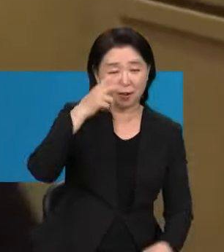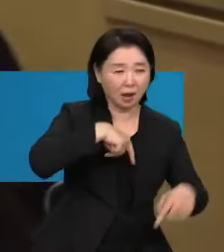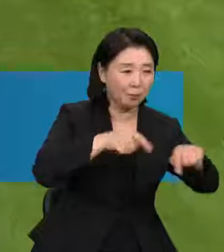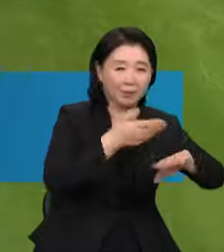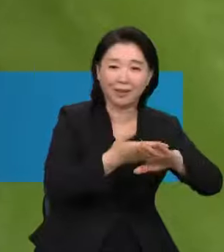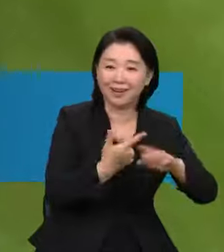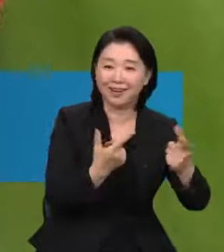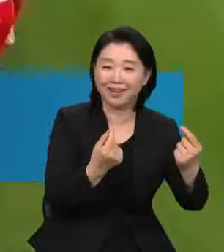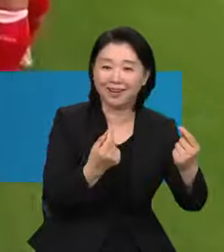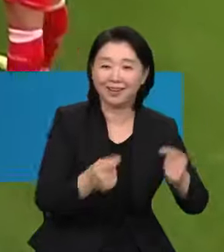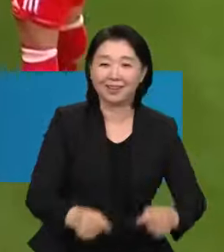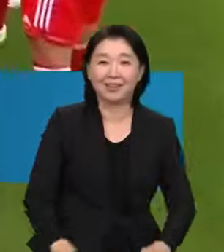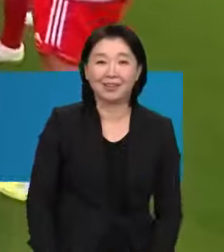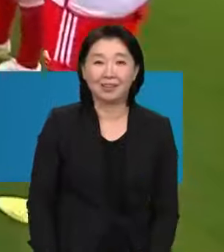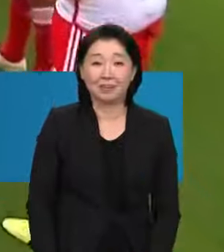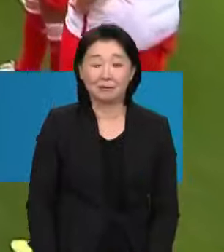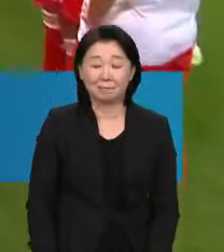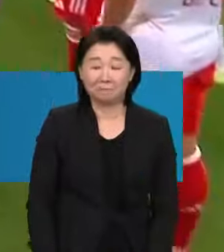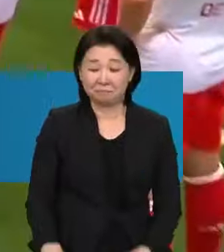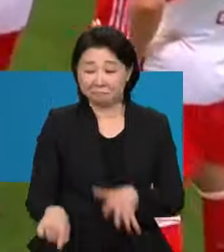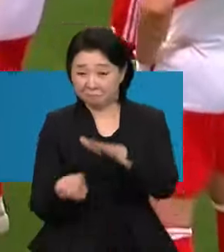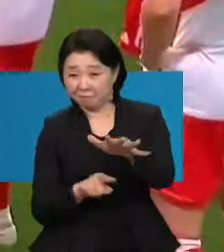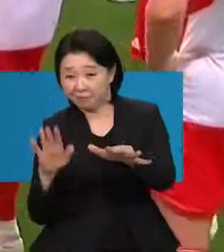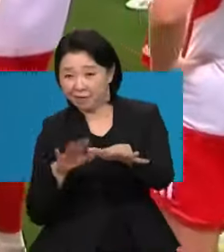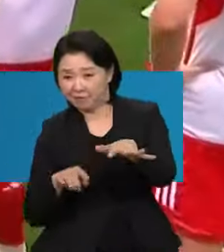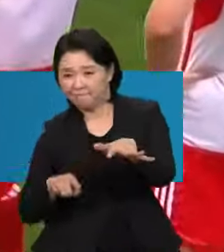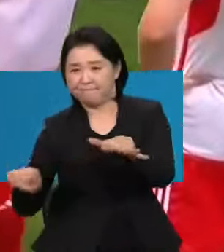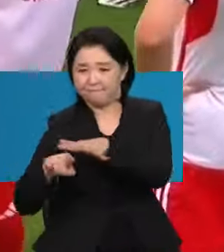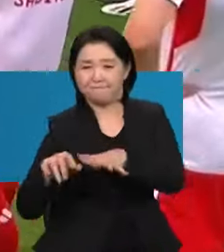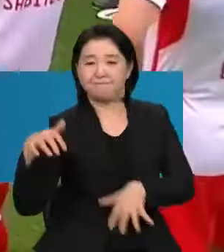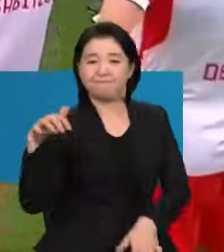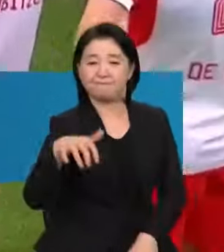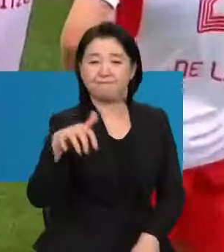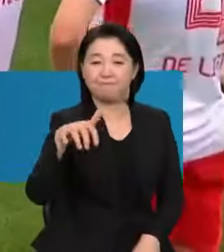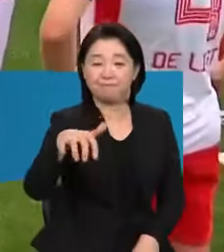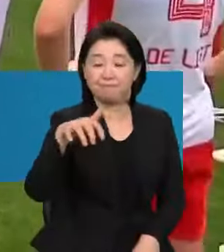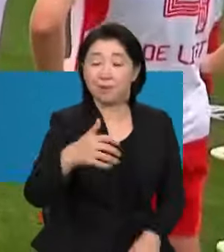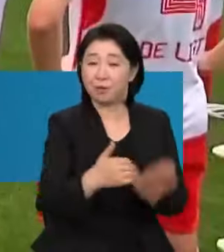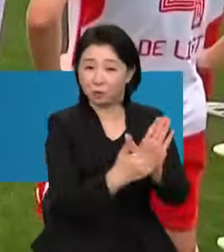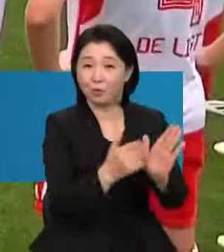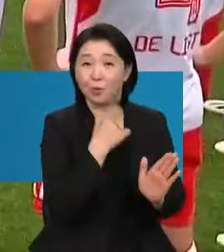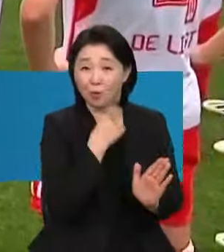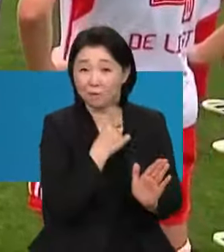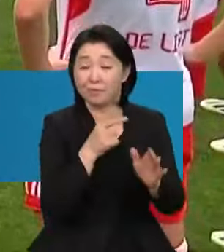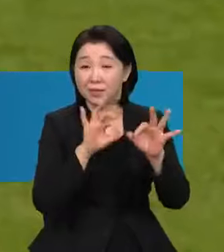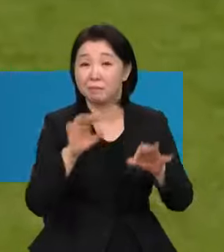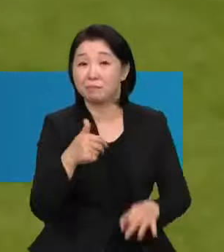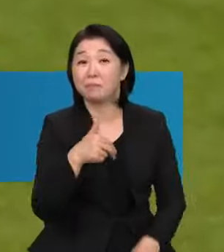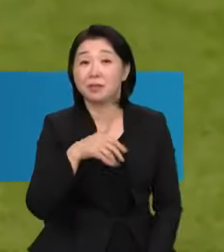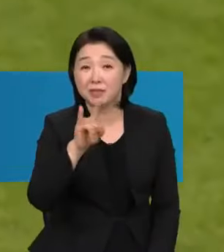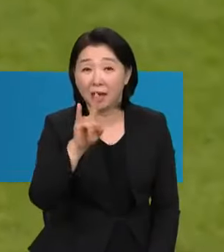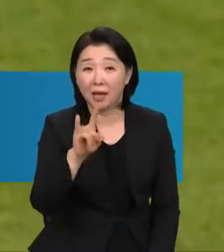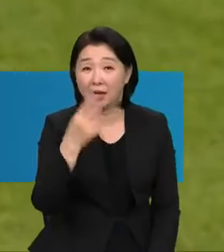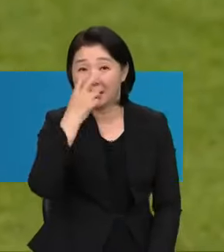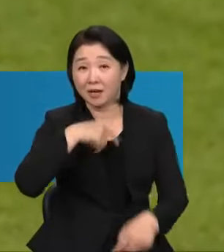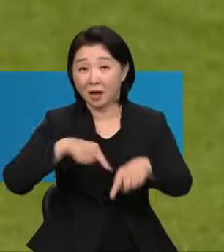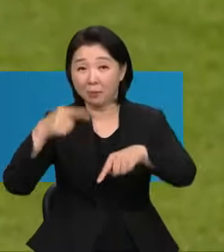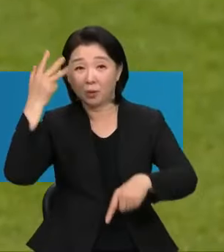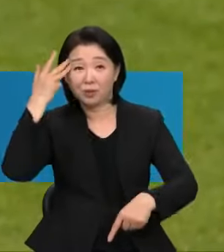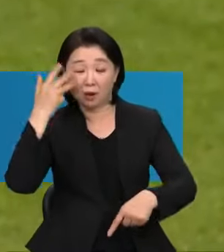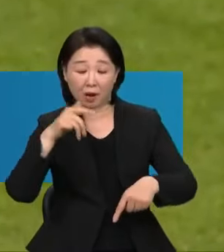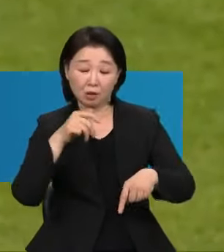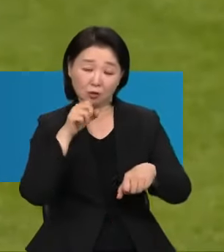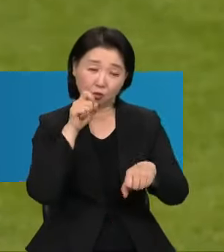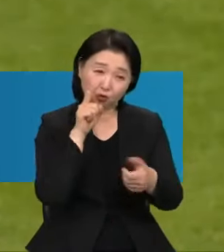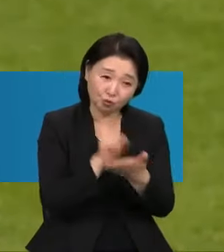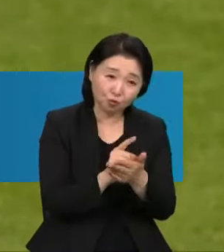달라 보이죠 뒤로 물러서는 수비보다 앞으로 나아가며 공격적인 수비를 펼치는 김민재 선수 콤파니 감독의 철학과